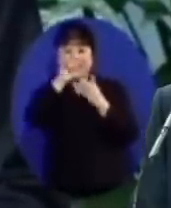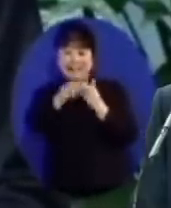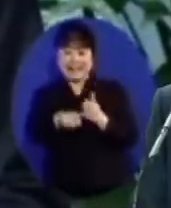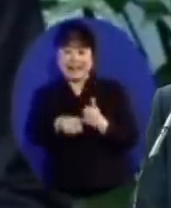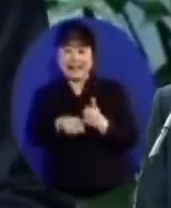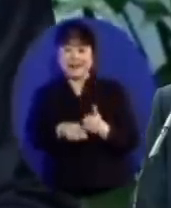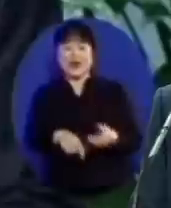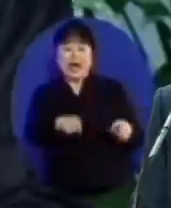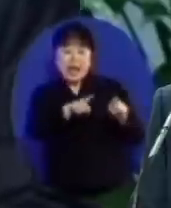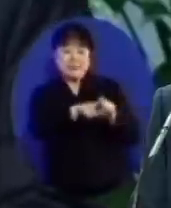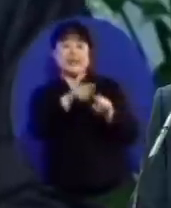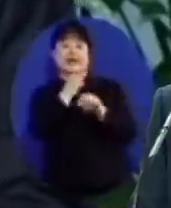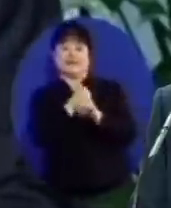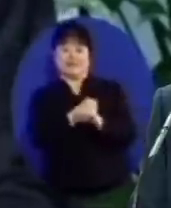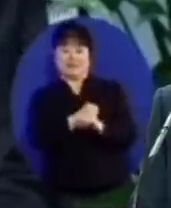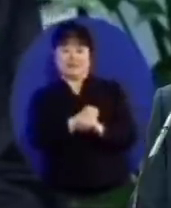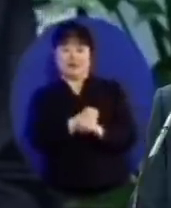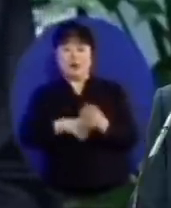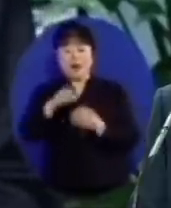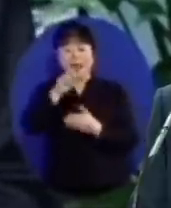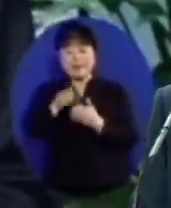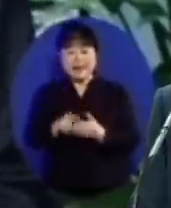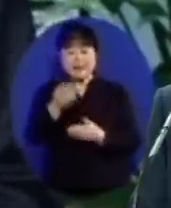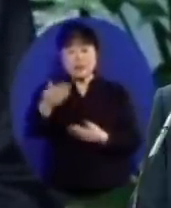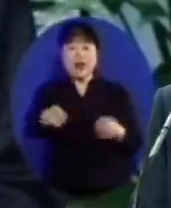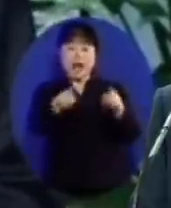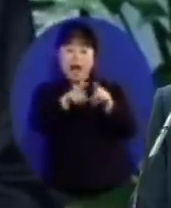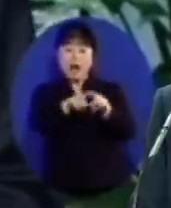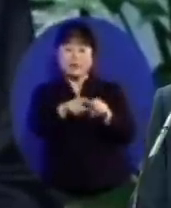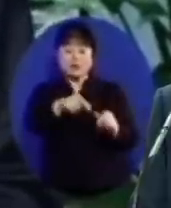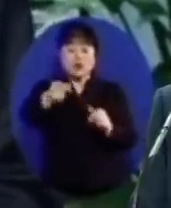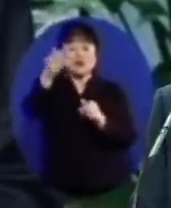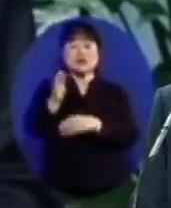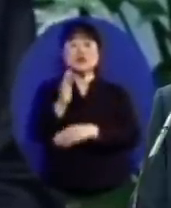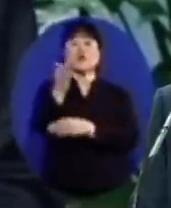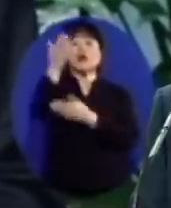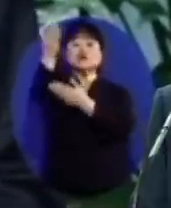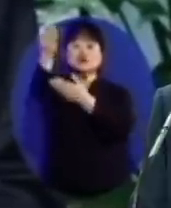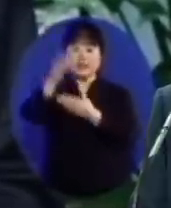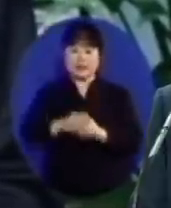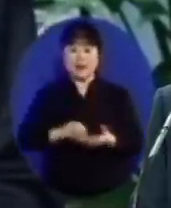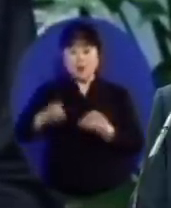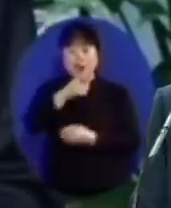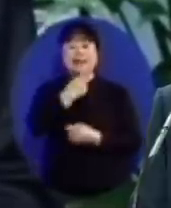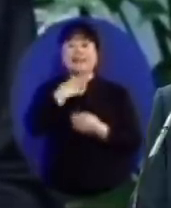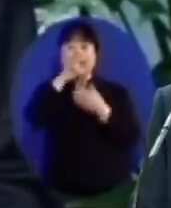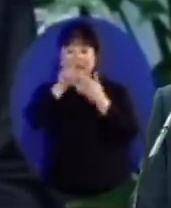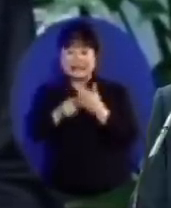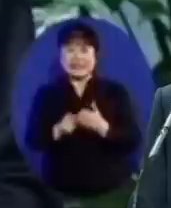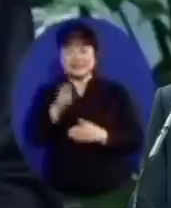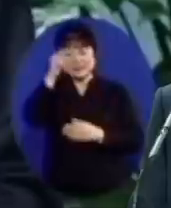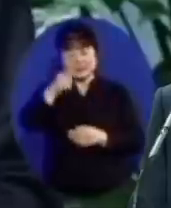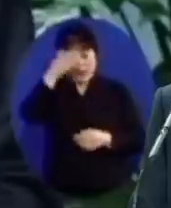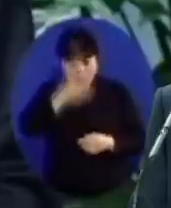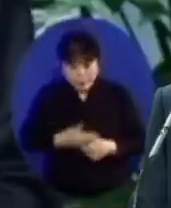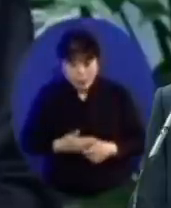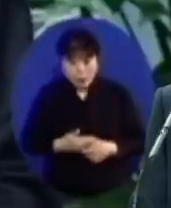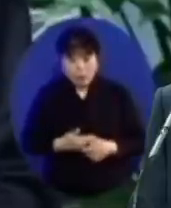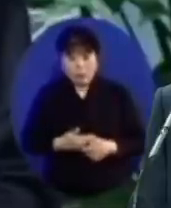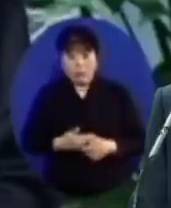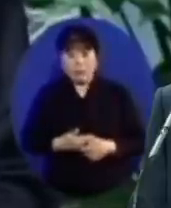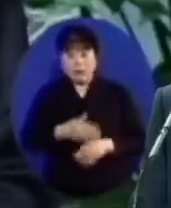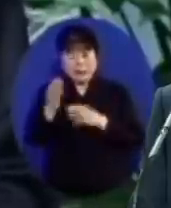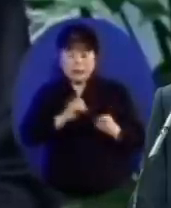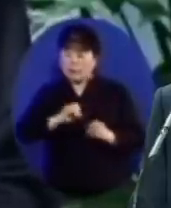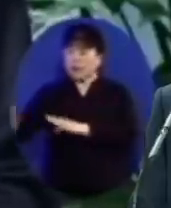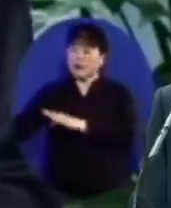우리하고 동참하는 것을 말합니다. 환난 때 내가 저와 같이 하여 저를 건지고 영화를 깨려. 내가 환난당할 때 천지가 아득하고 다 나를 버린